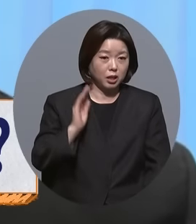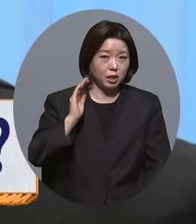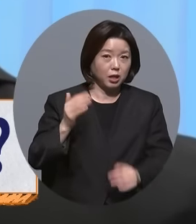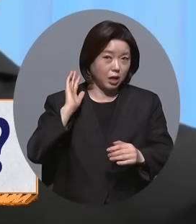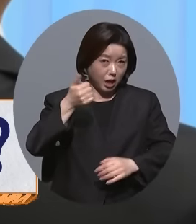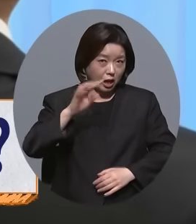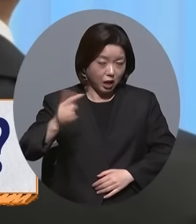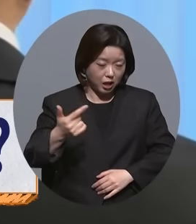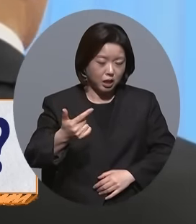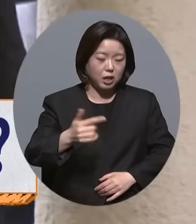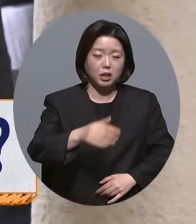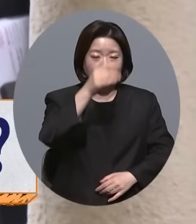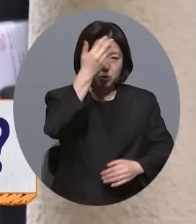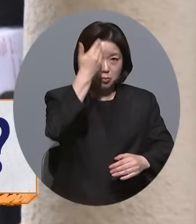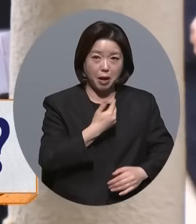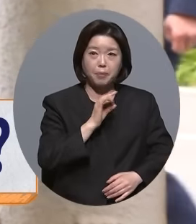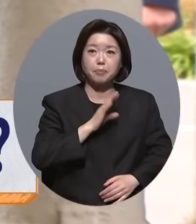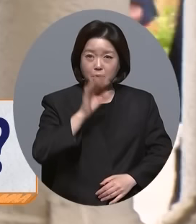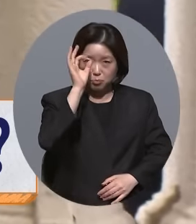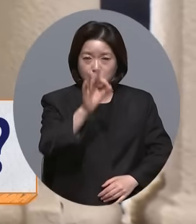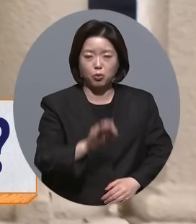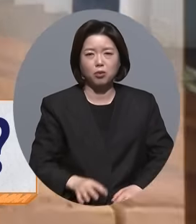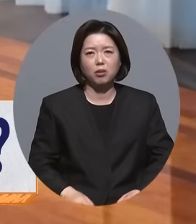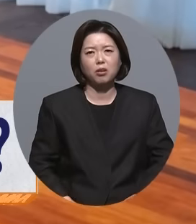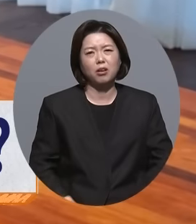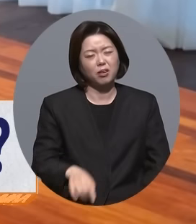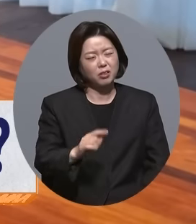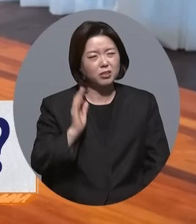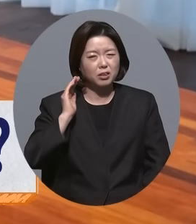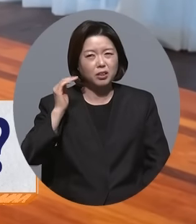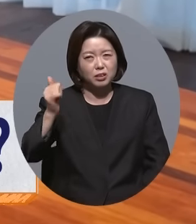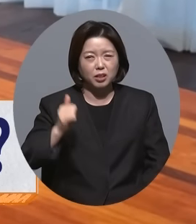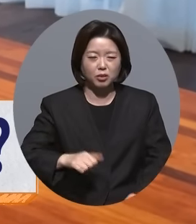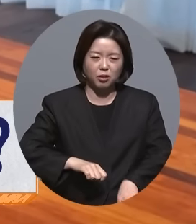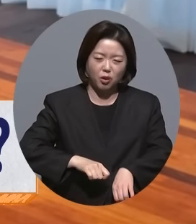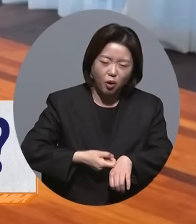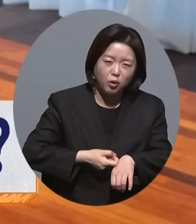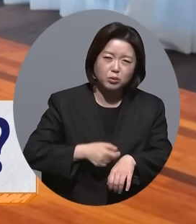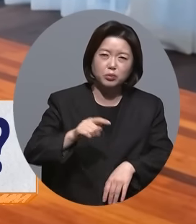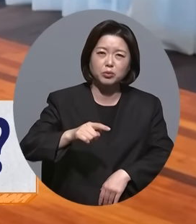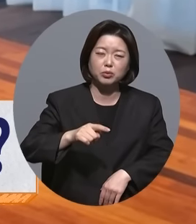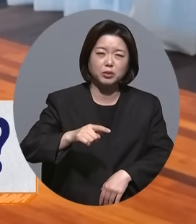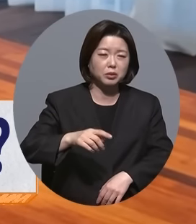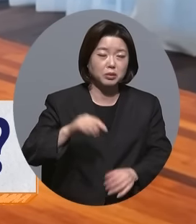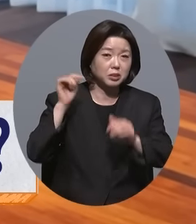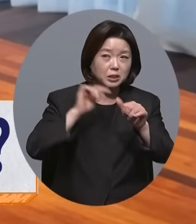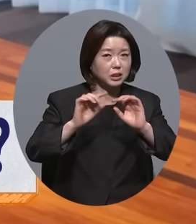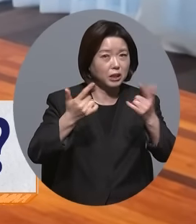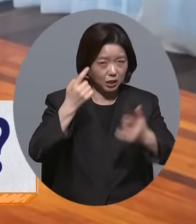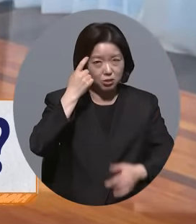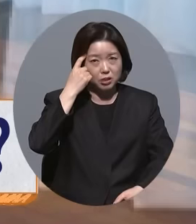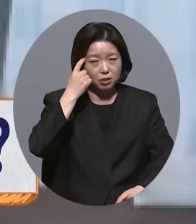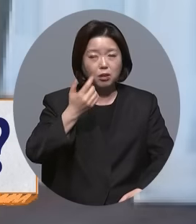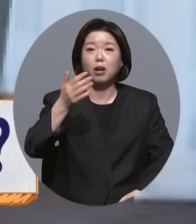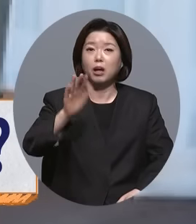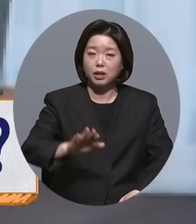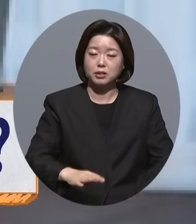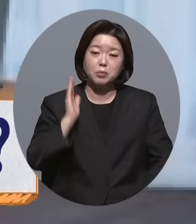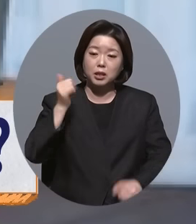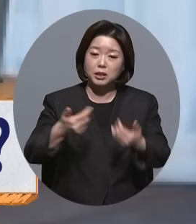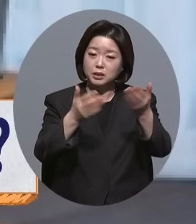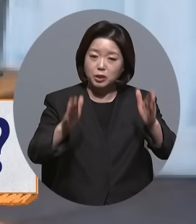이런 사진들을 배포하셨는데 저는 이게 뭐 대통령이 의도해서 그러셨다고는 생각하지 않습니다. 근데